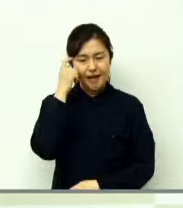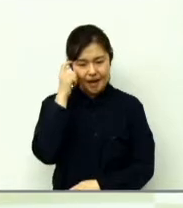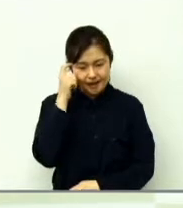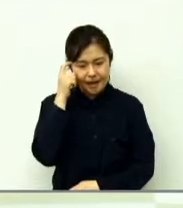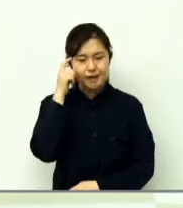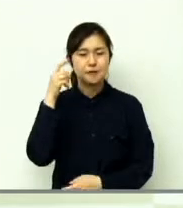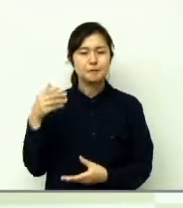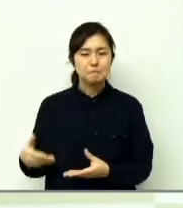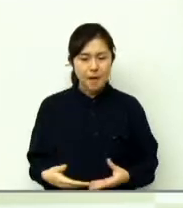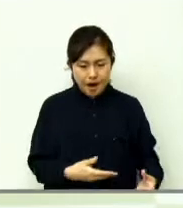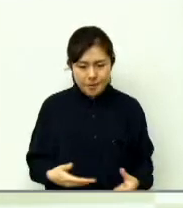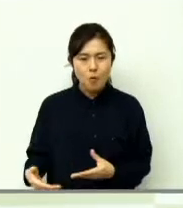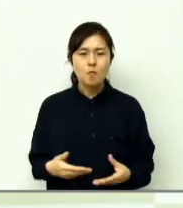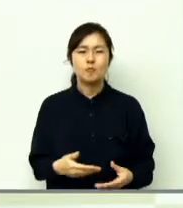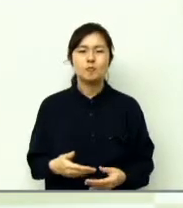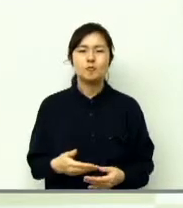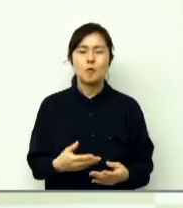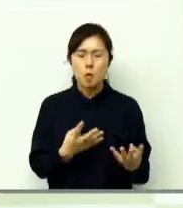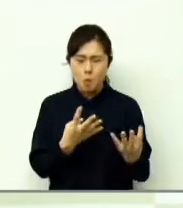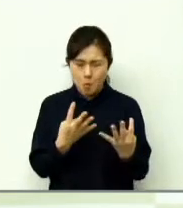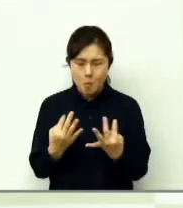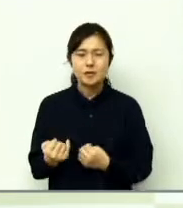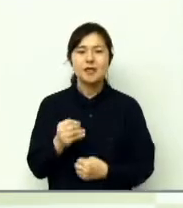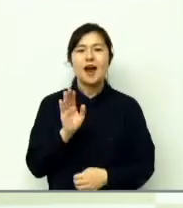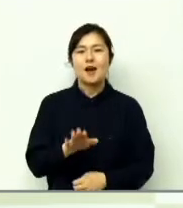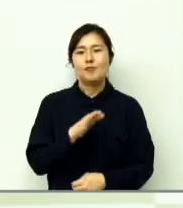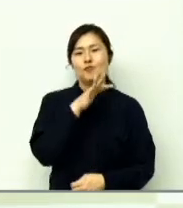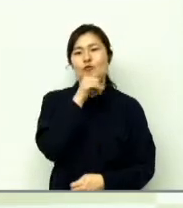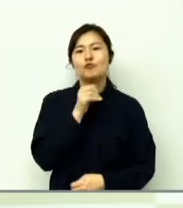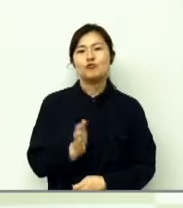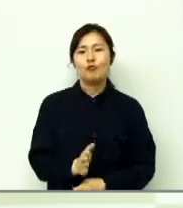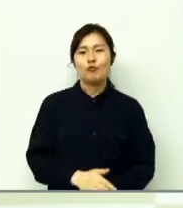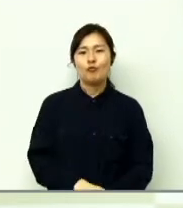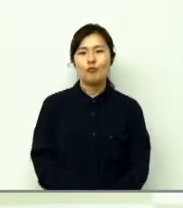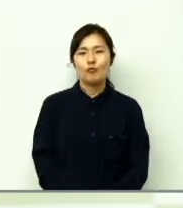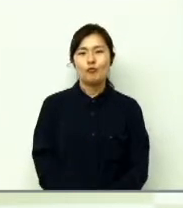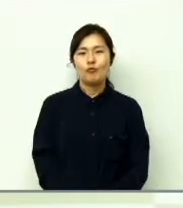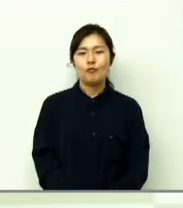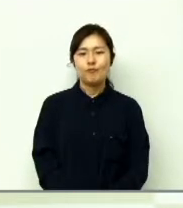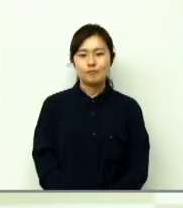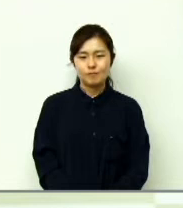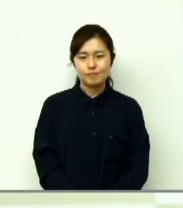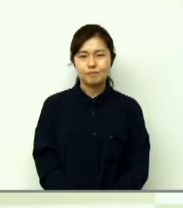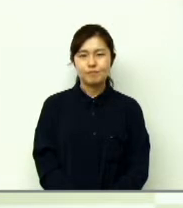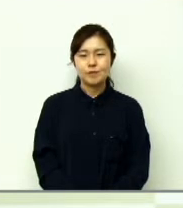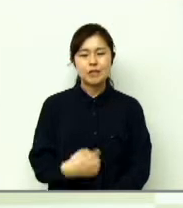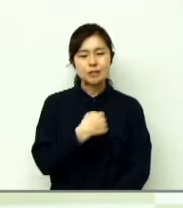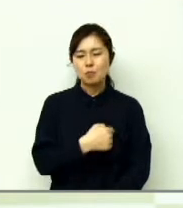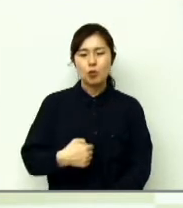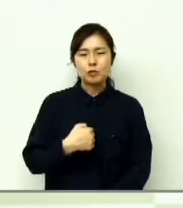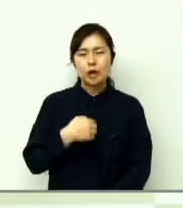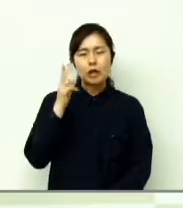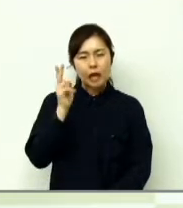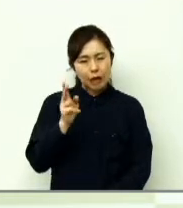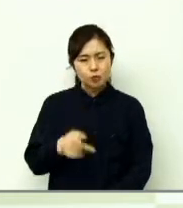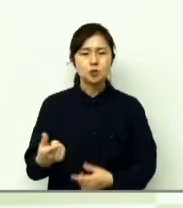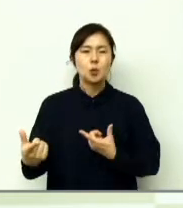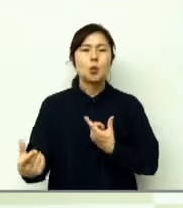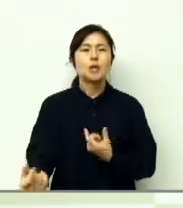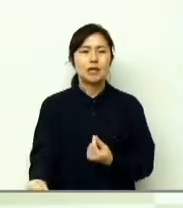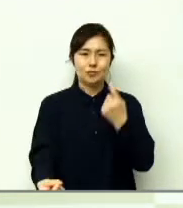思うんですよね。ですからその中でただこの性その意識はそんなに大きくは変わってはいないと思うんですけども、